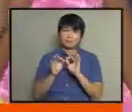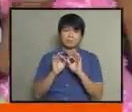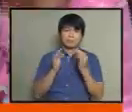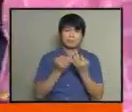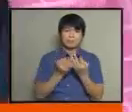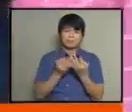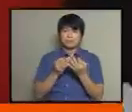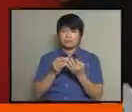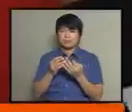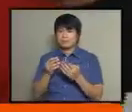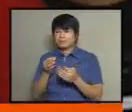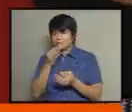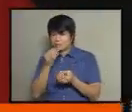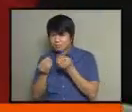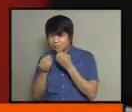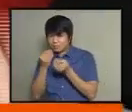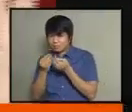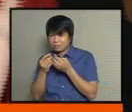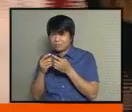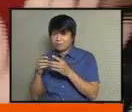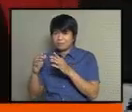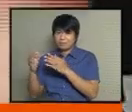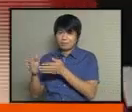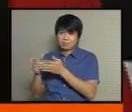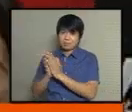Noche Buena. Hinihiling namin yung